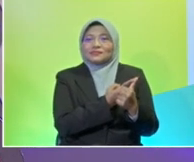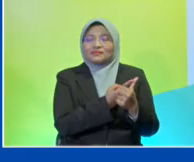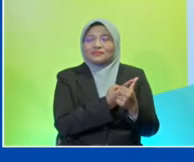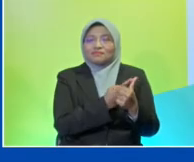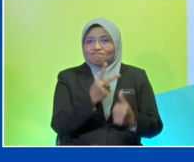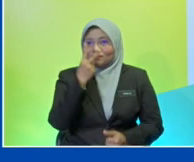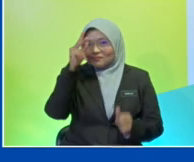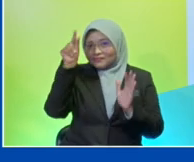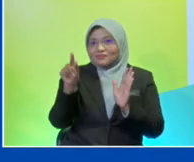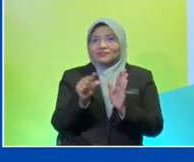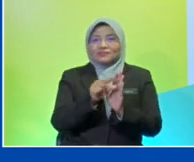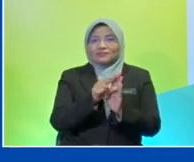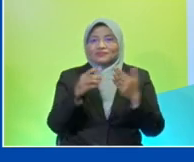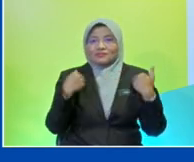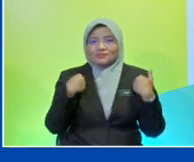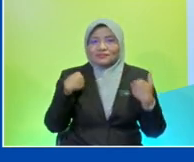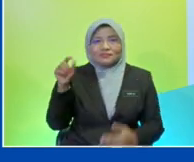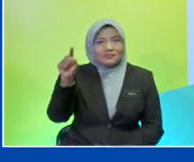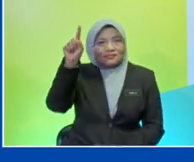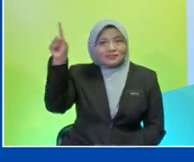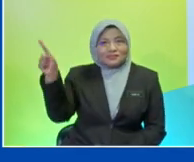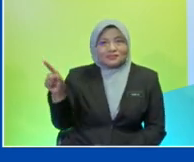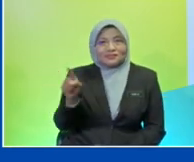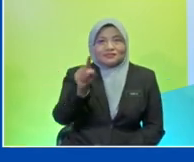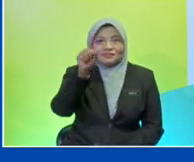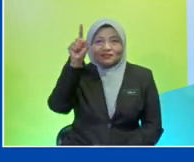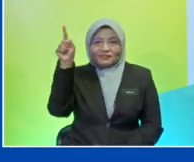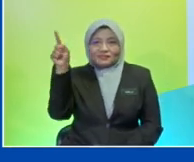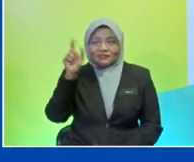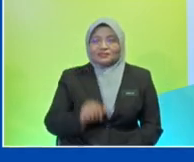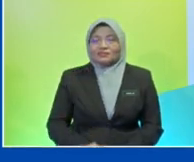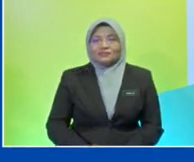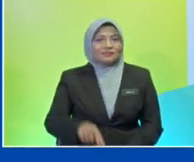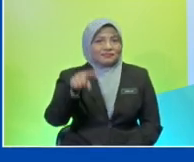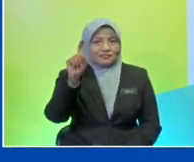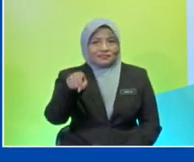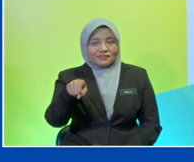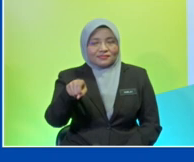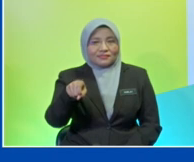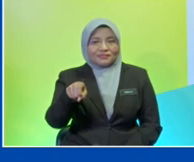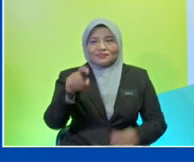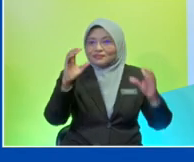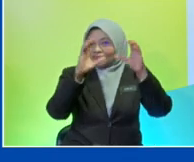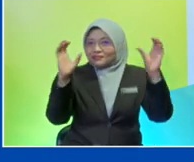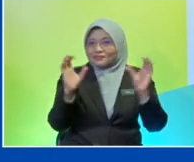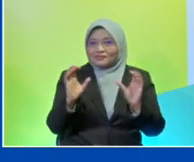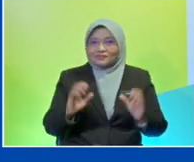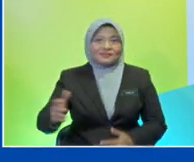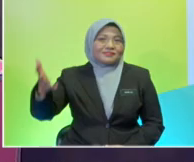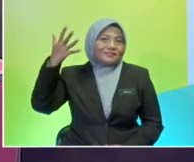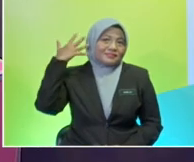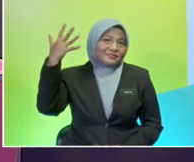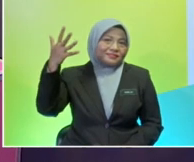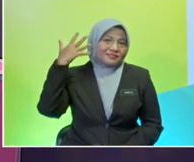nampak dia ada cahaya matahari kan ada matahari sudah pasti ini adalah cuaca panas